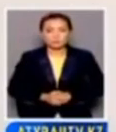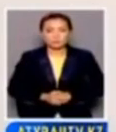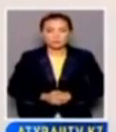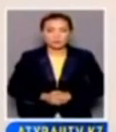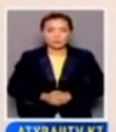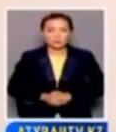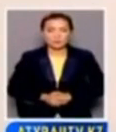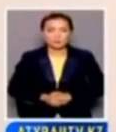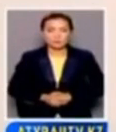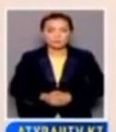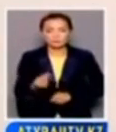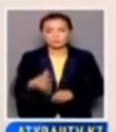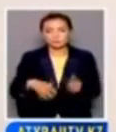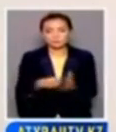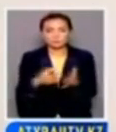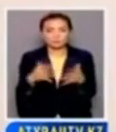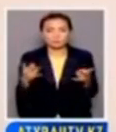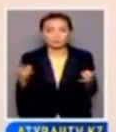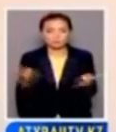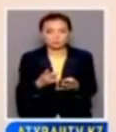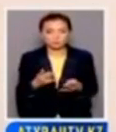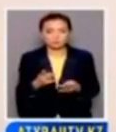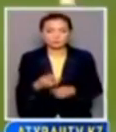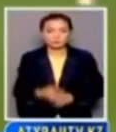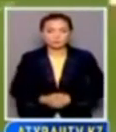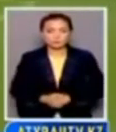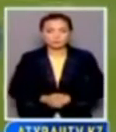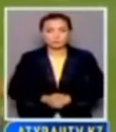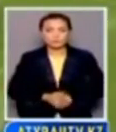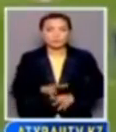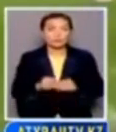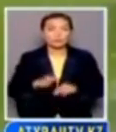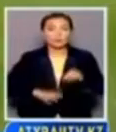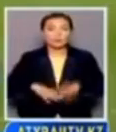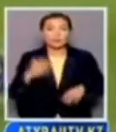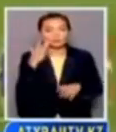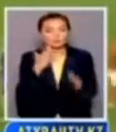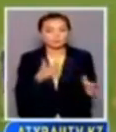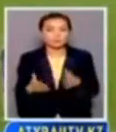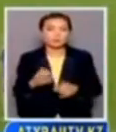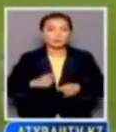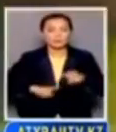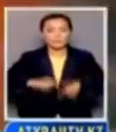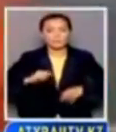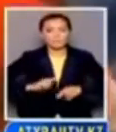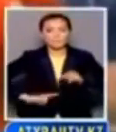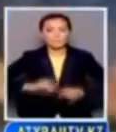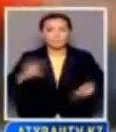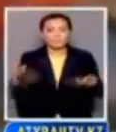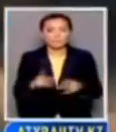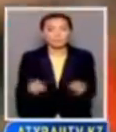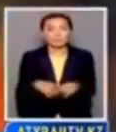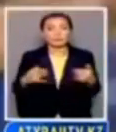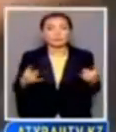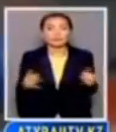бөлуіміз керек, және қаржынтты соған көбірек бөлгеніміз дұрыс деп есептеймін. Яғни бұл сала жүйелі жұмыспен инфрақұрылымды қажет етеді. Десе